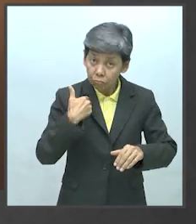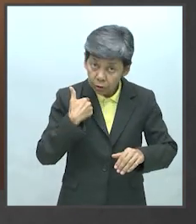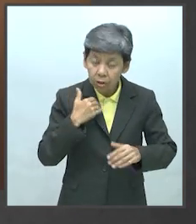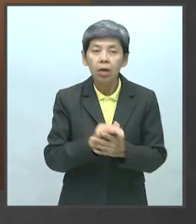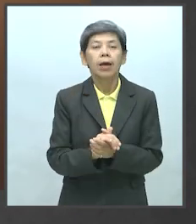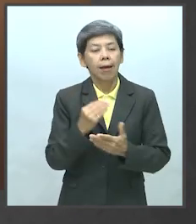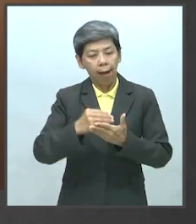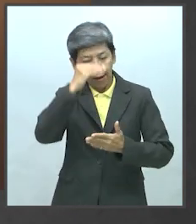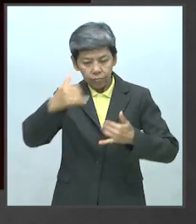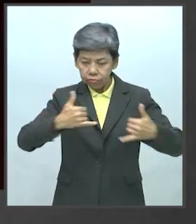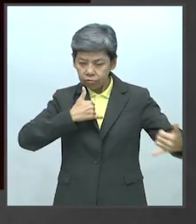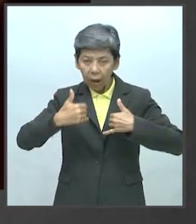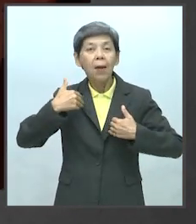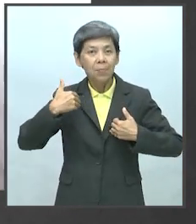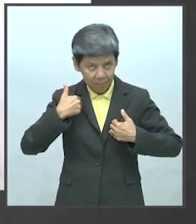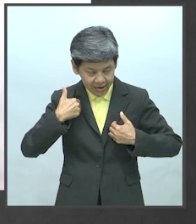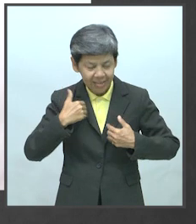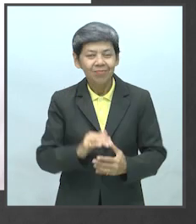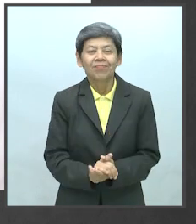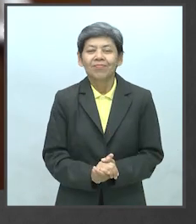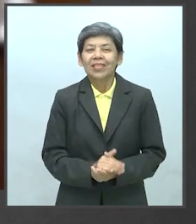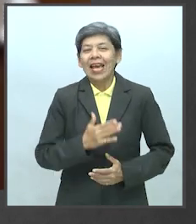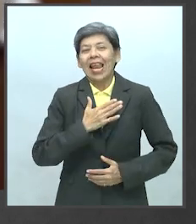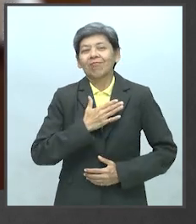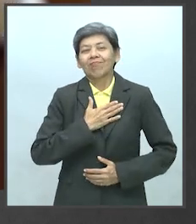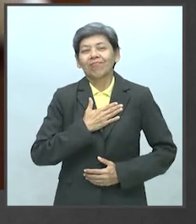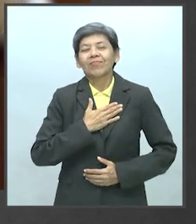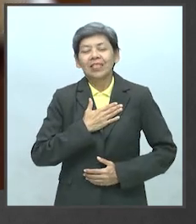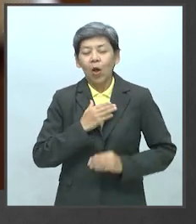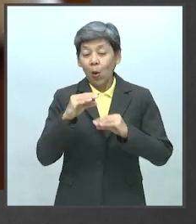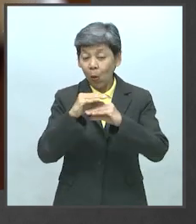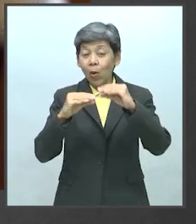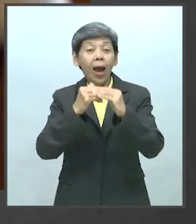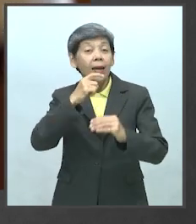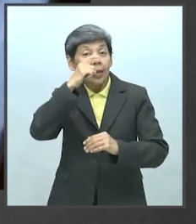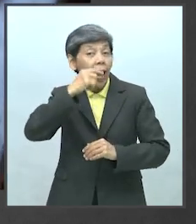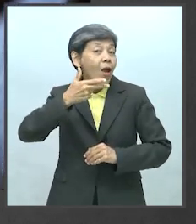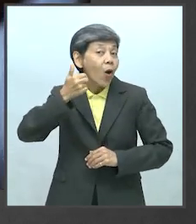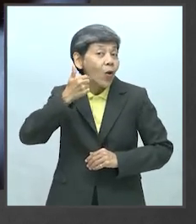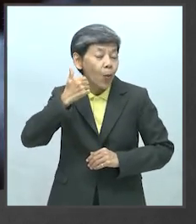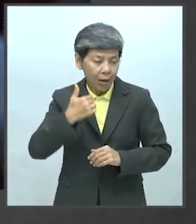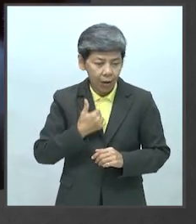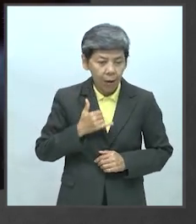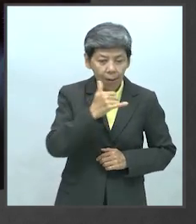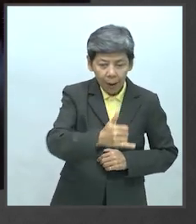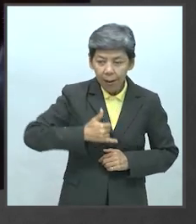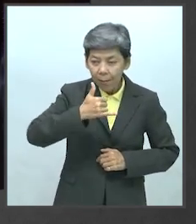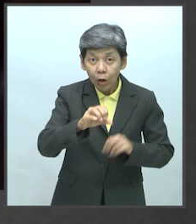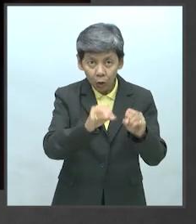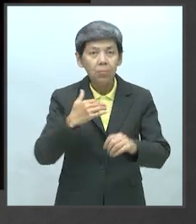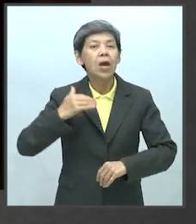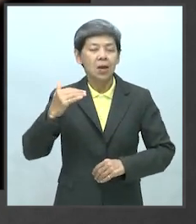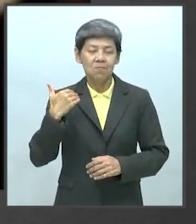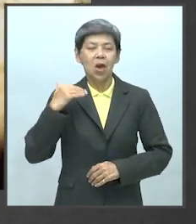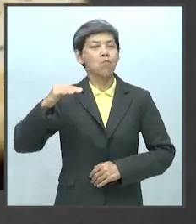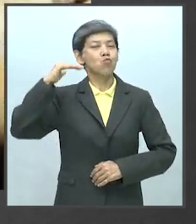ไลน์มีทั้งสอนเดินทางมาเรียนด้วยก็เป็นผลดีด้วยที่ว่าโครงการอนุรักษ์ขนมไทยของเราเนี่ยเวลาเดินทางไปสอนนี่ก็จะมี